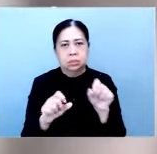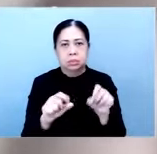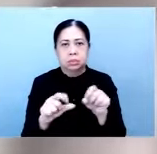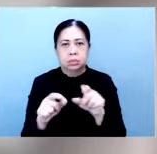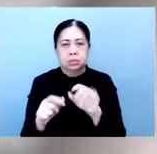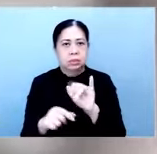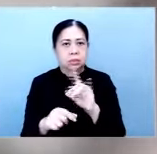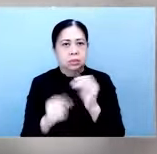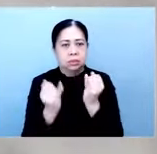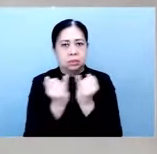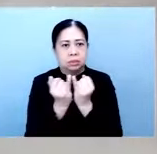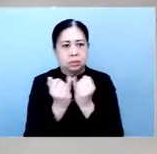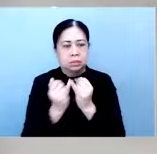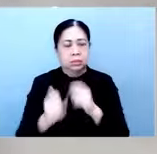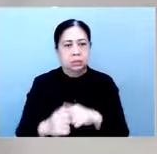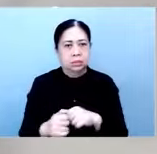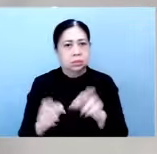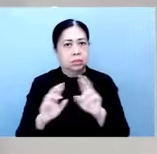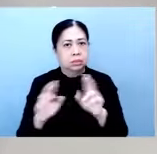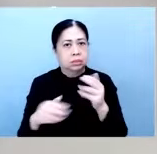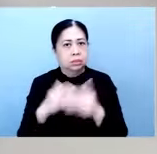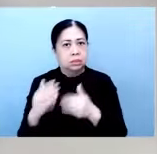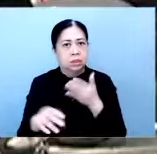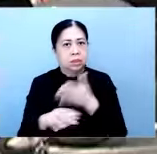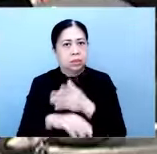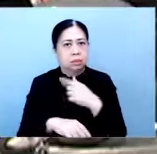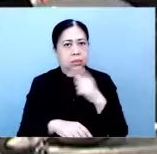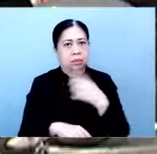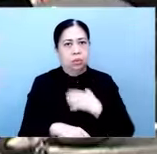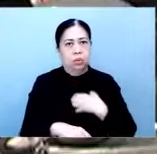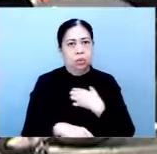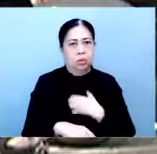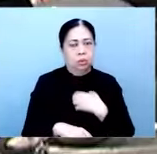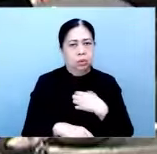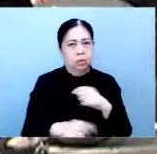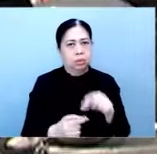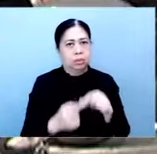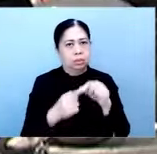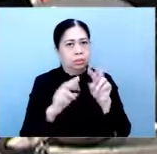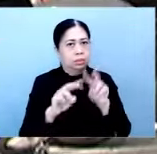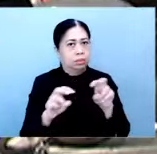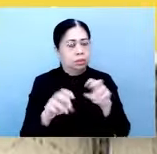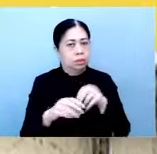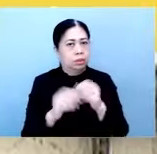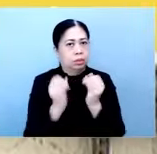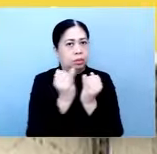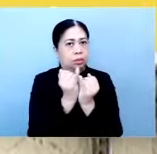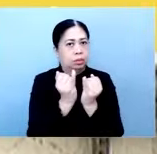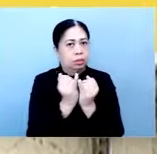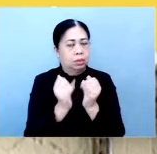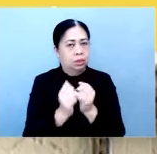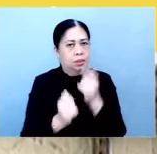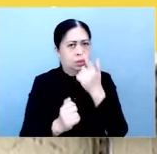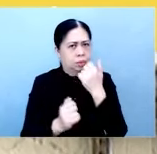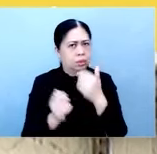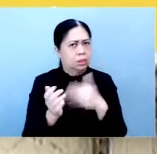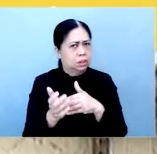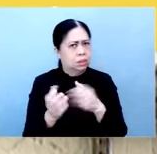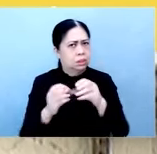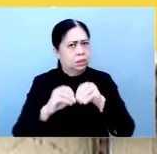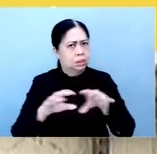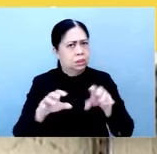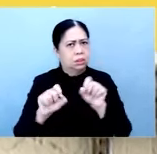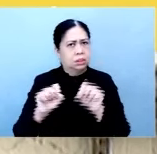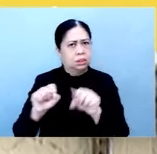PhilHealth ID. Ikinasa ang operasyon matapos siyang ireklamo ng isang special investigator ng PhilHealth bunsod ng umano'y talamak